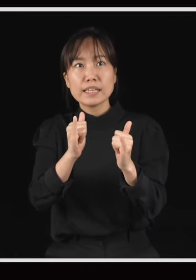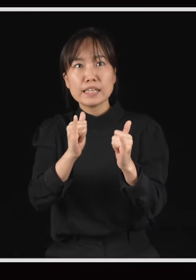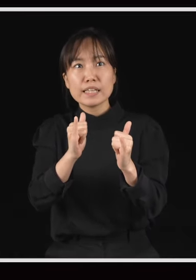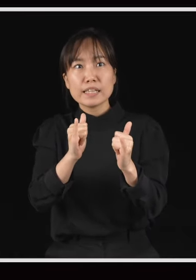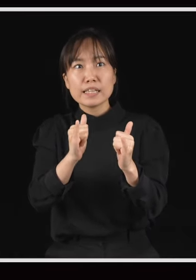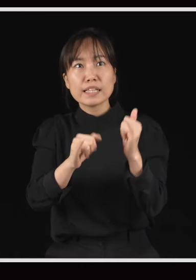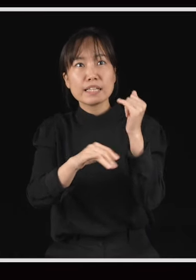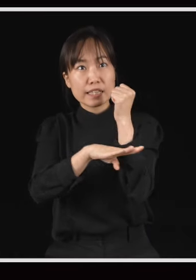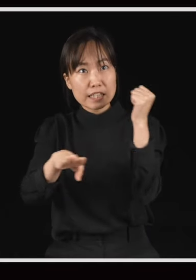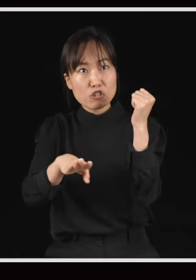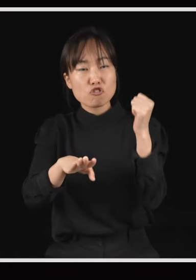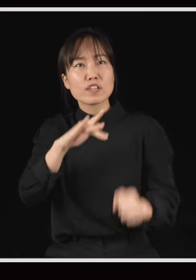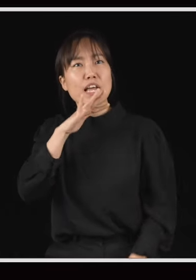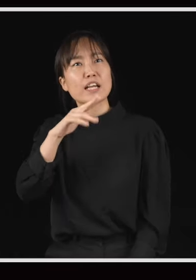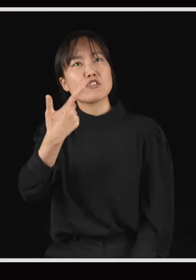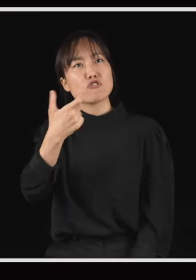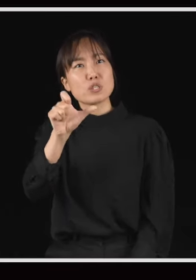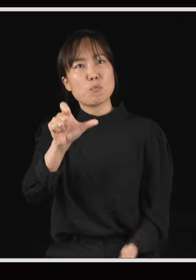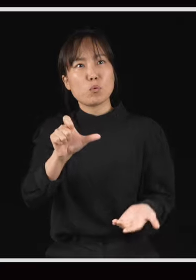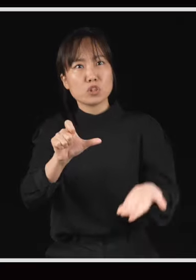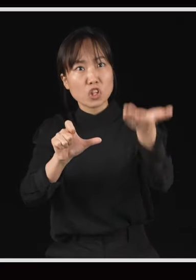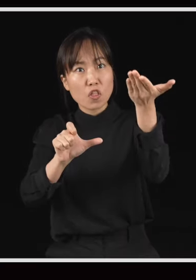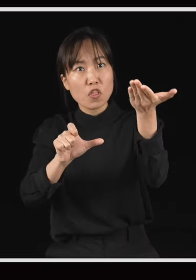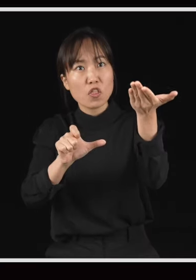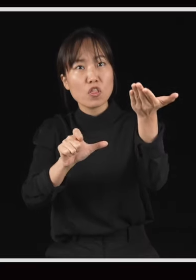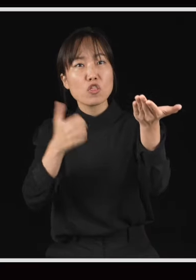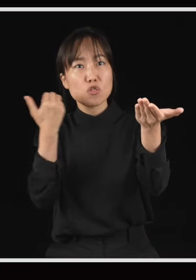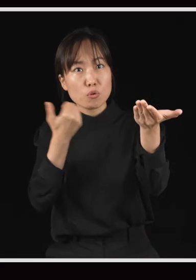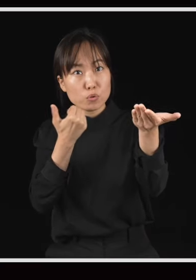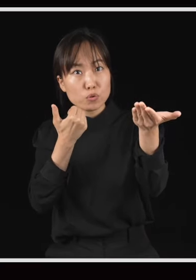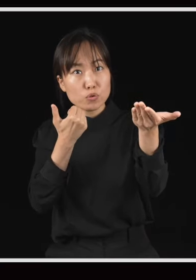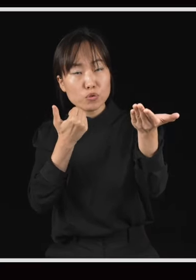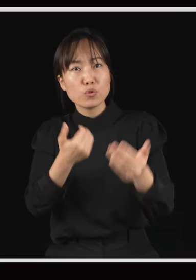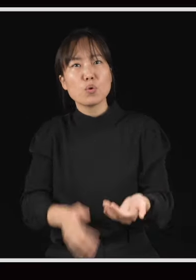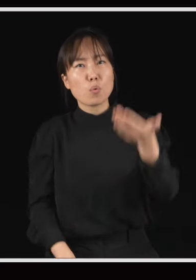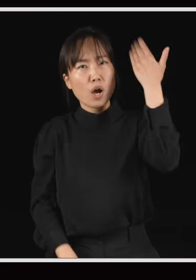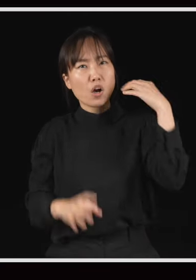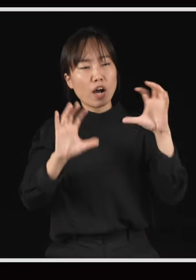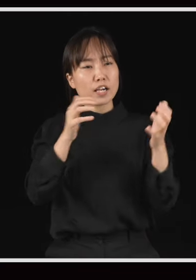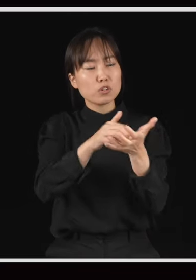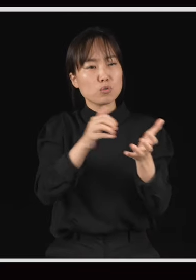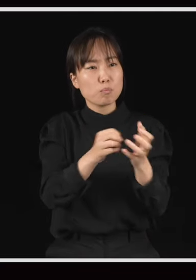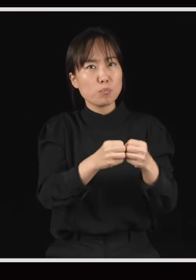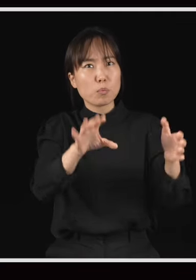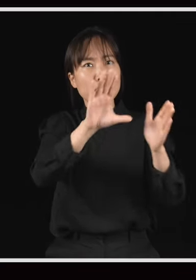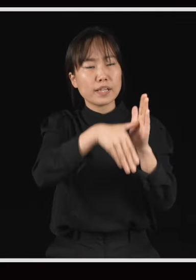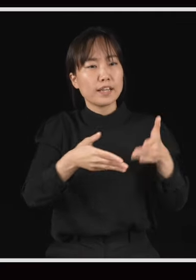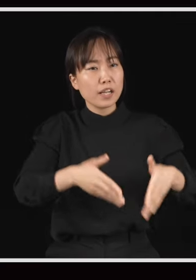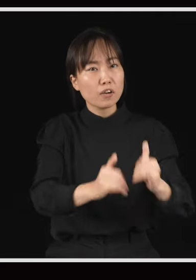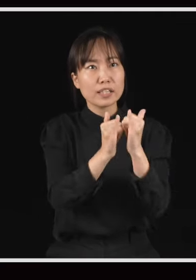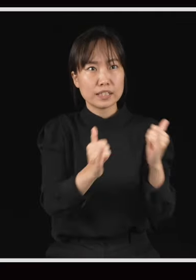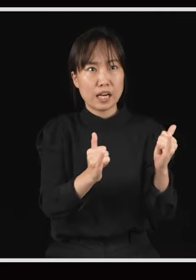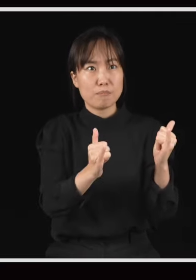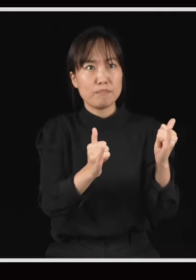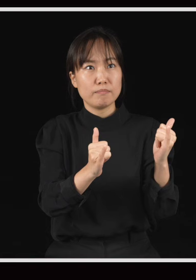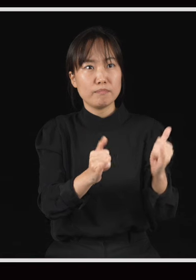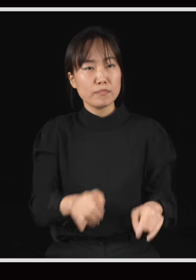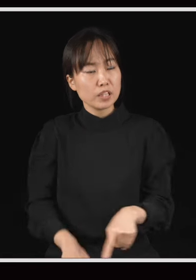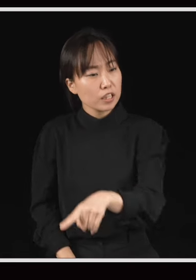베이비 부머가 노인, 그러니까 65세라는 컷오프를 넘어선 시점이었습니다. 그